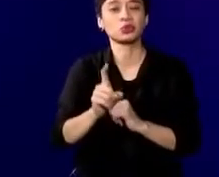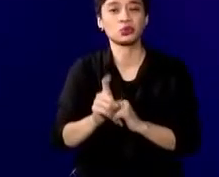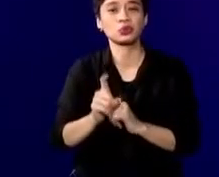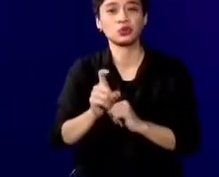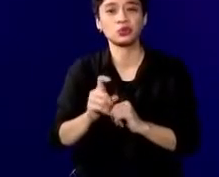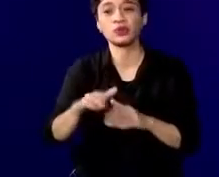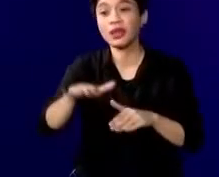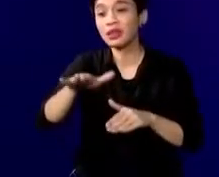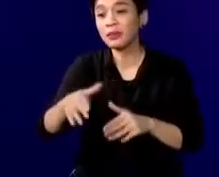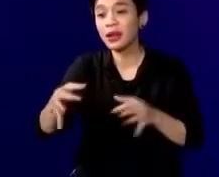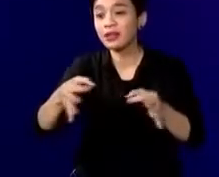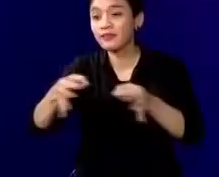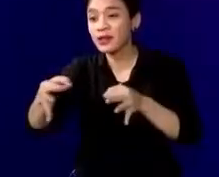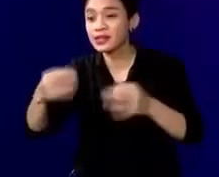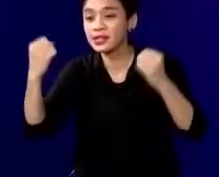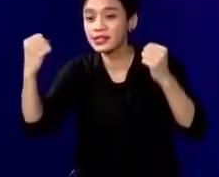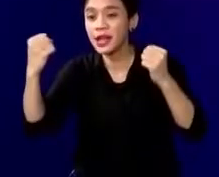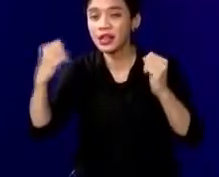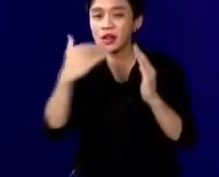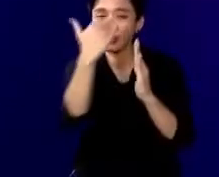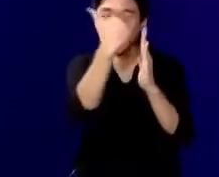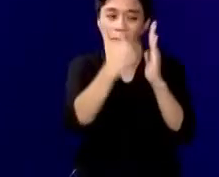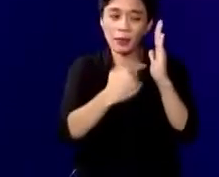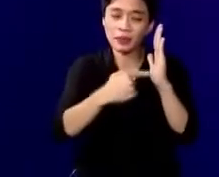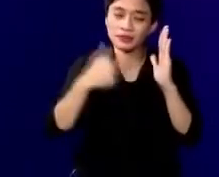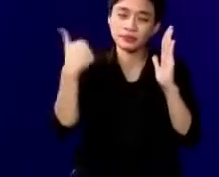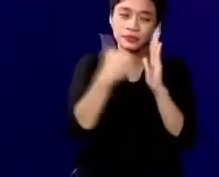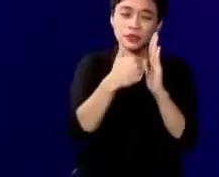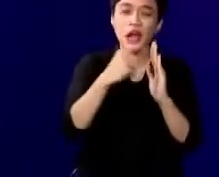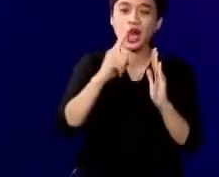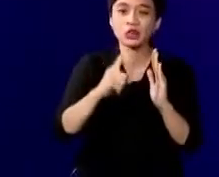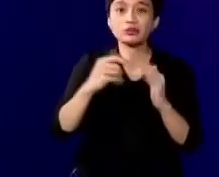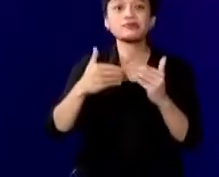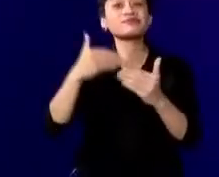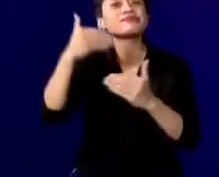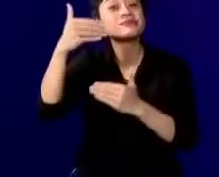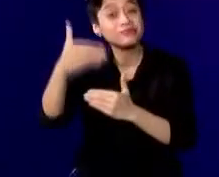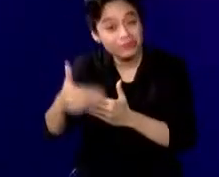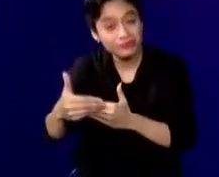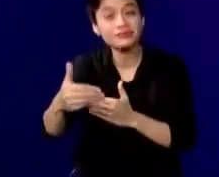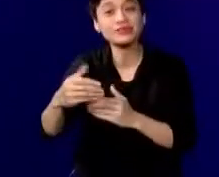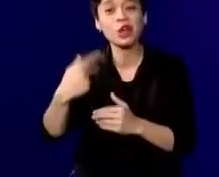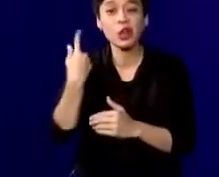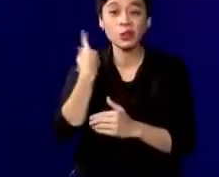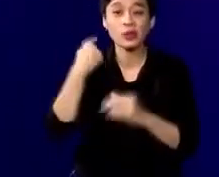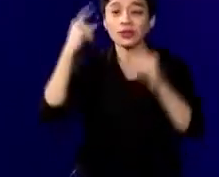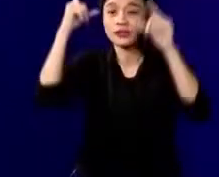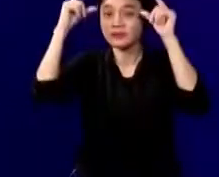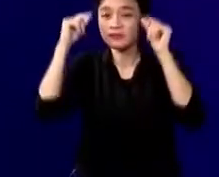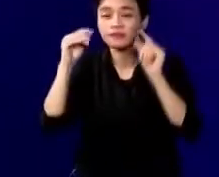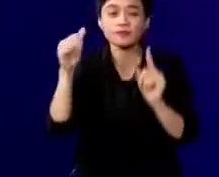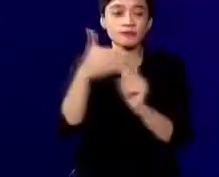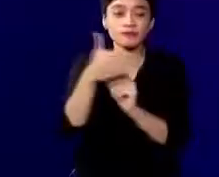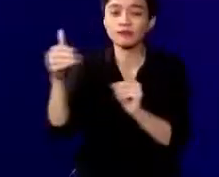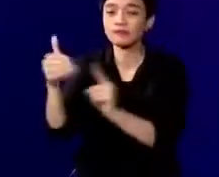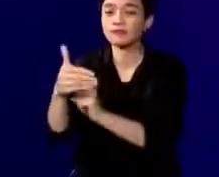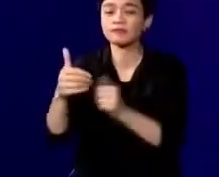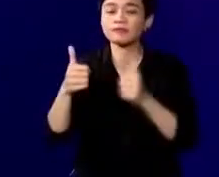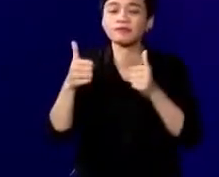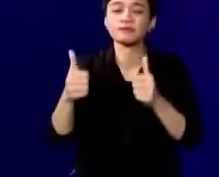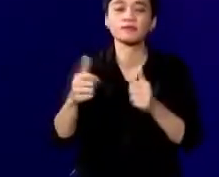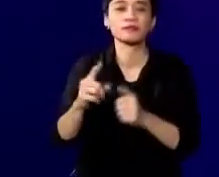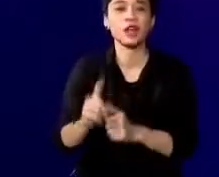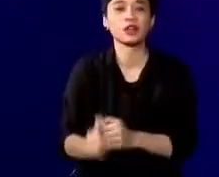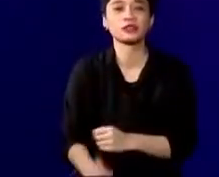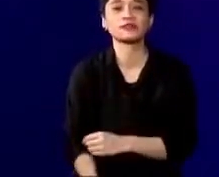Kesehatan harus dijalankan sehingga tenaga kesehatan harus kita lindungi dengan baik baik terima kasih